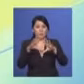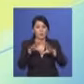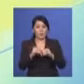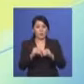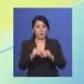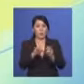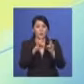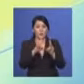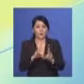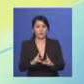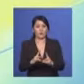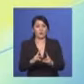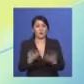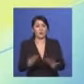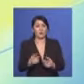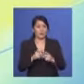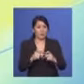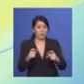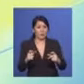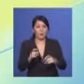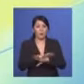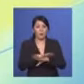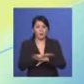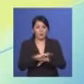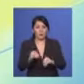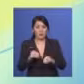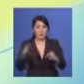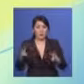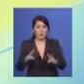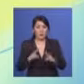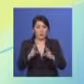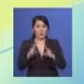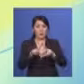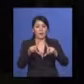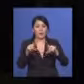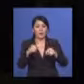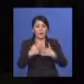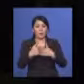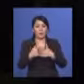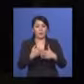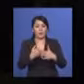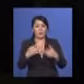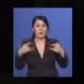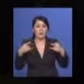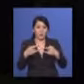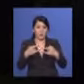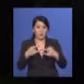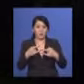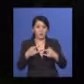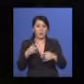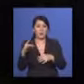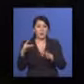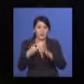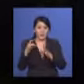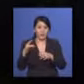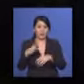По сведениям департамента по чрезвычайным ситуациям, угрозы для жизни нет, пострадавшие отсутствуют. Горит и здание неподалеку от нашего телеканала.